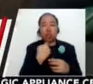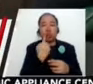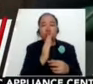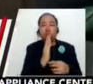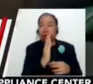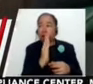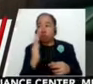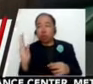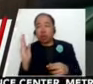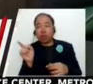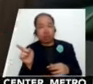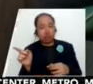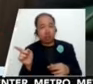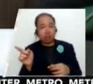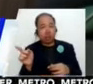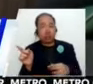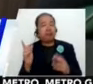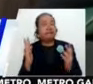dumaan ito ng